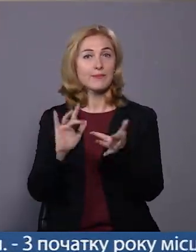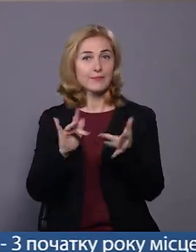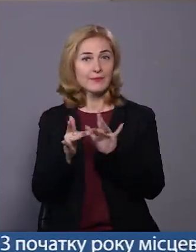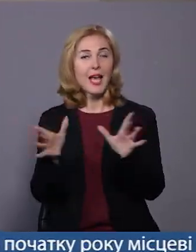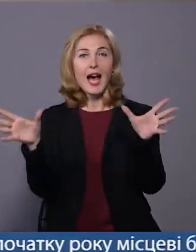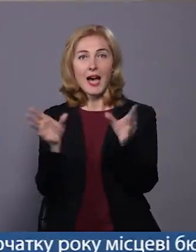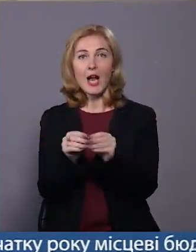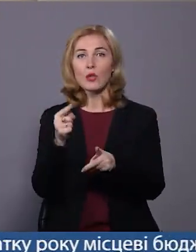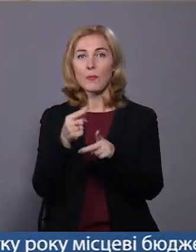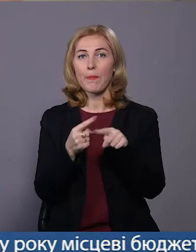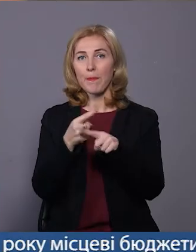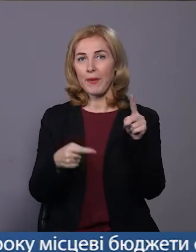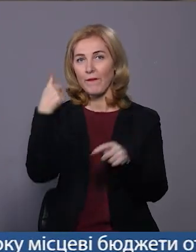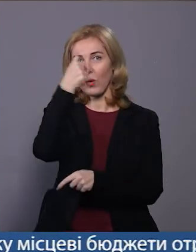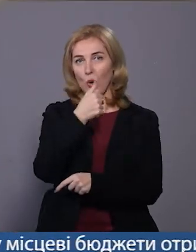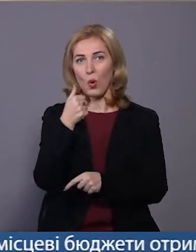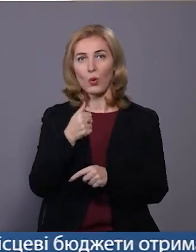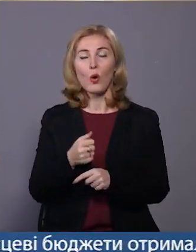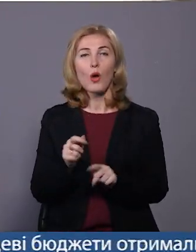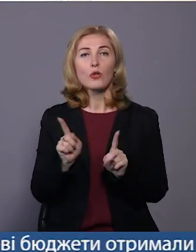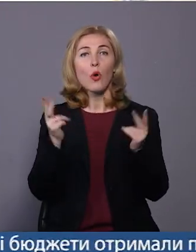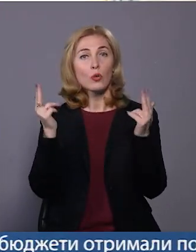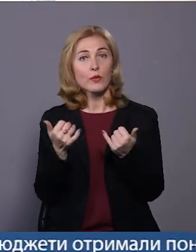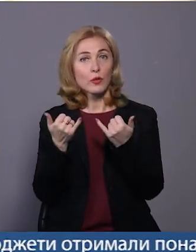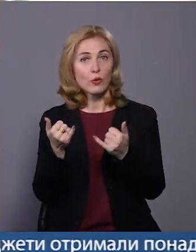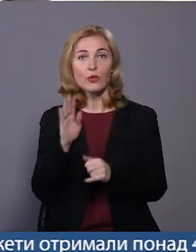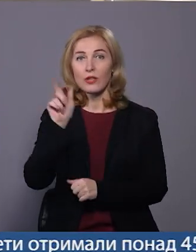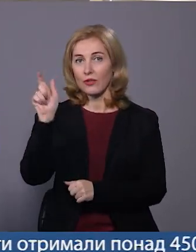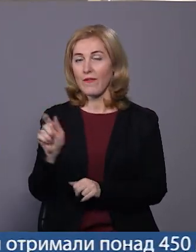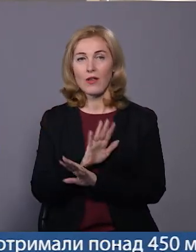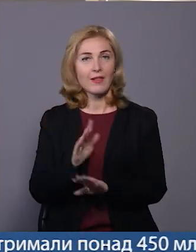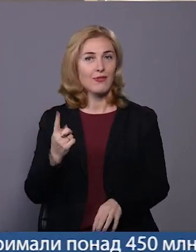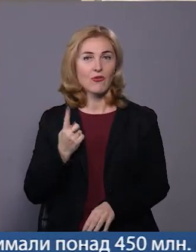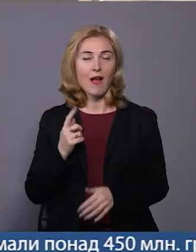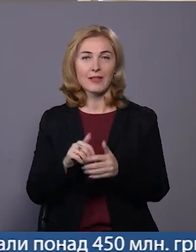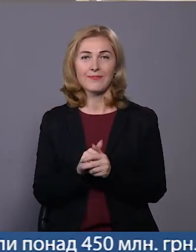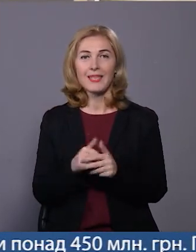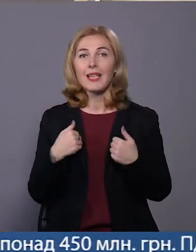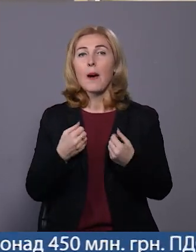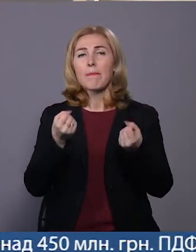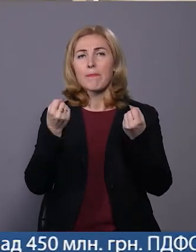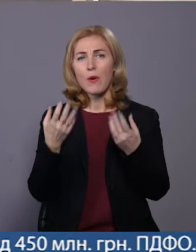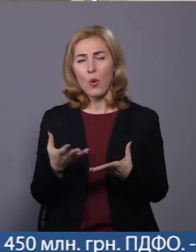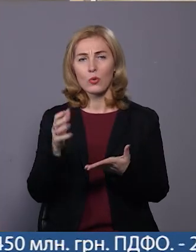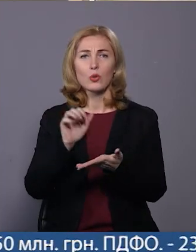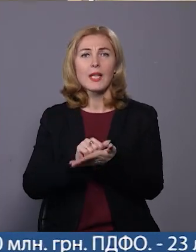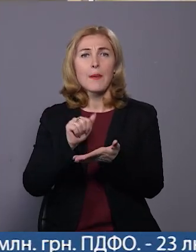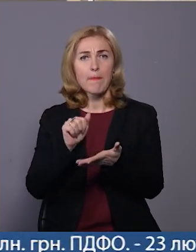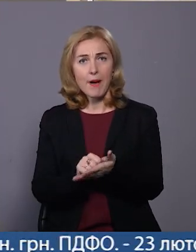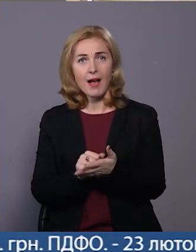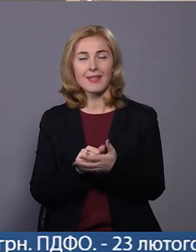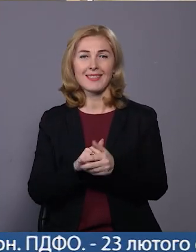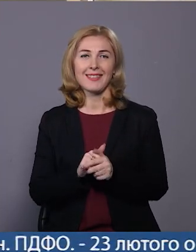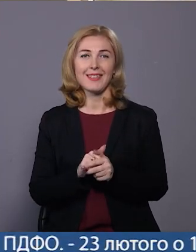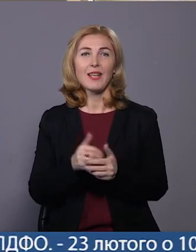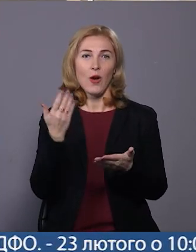вже півроку. Що Богдан освідчиться саме сьогодні, Анна не чекала. Я просто займалася. І